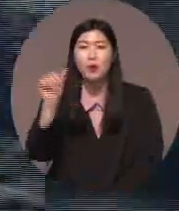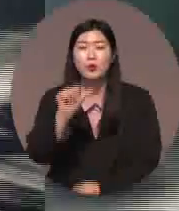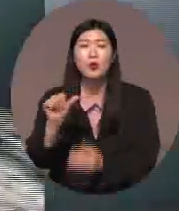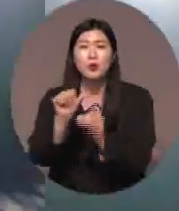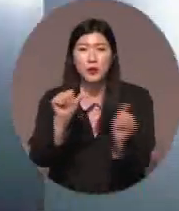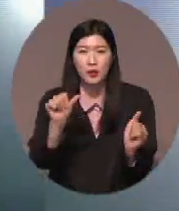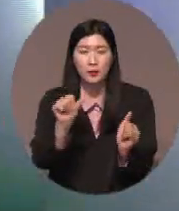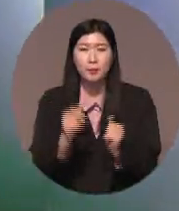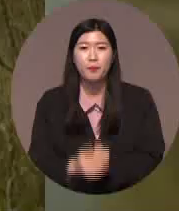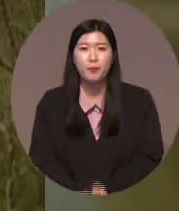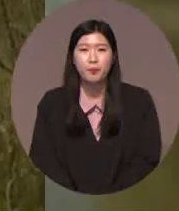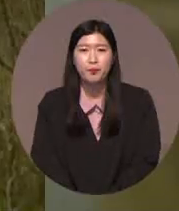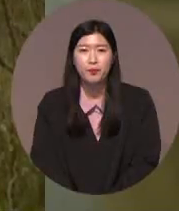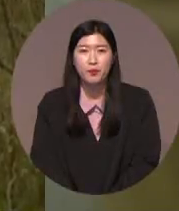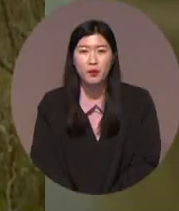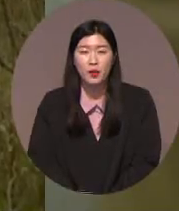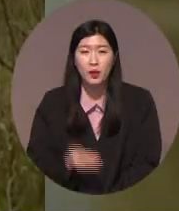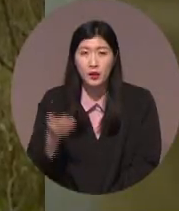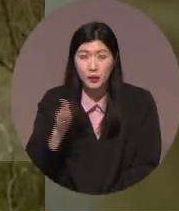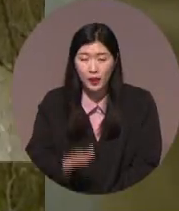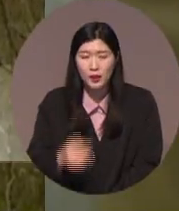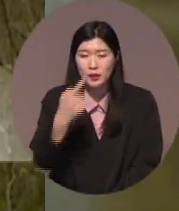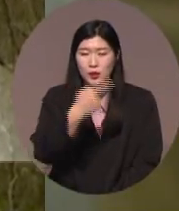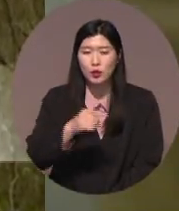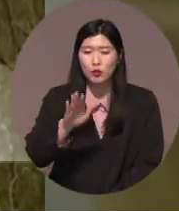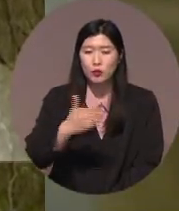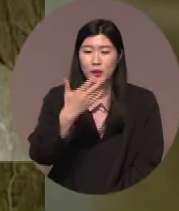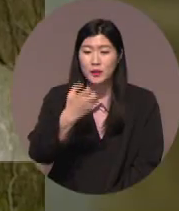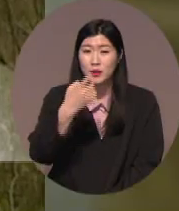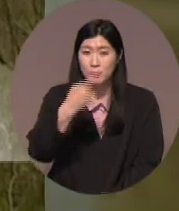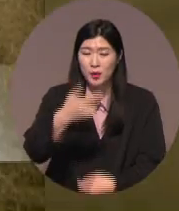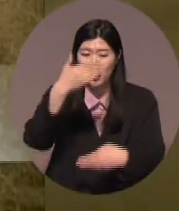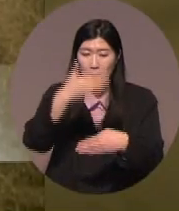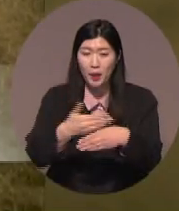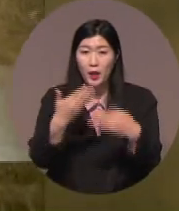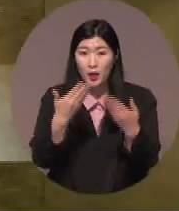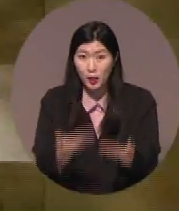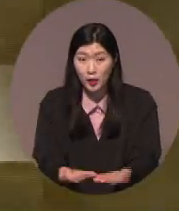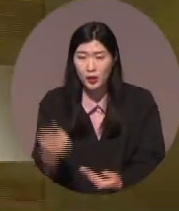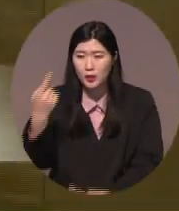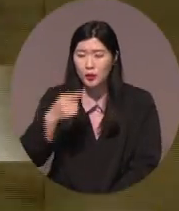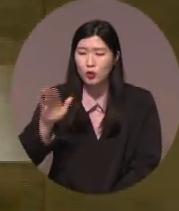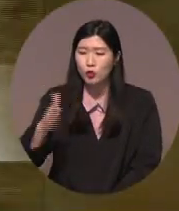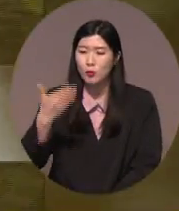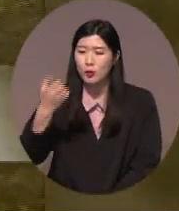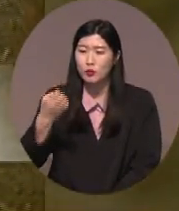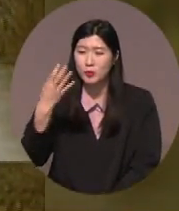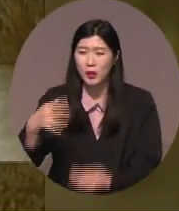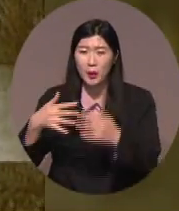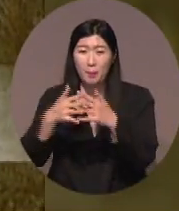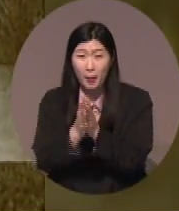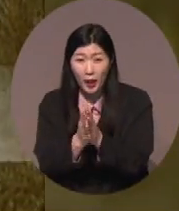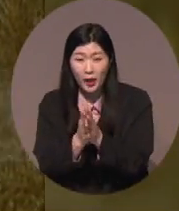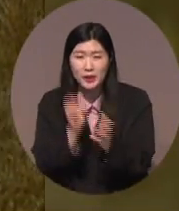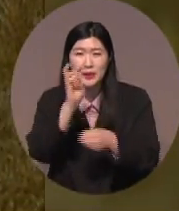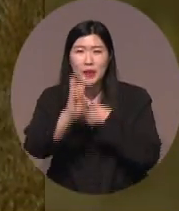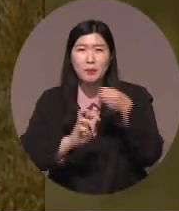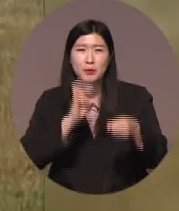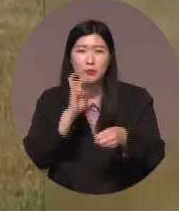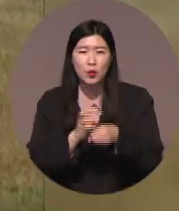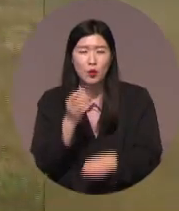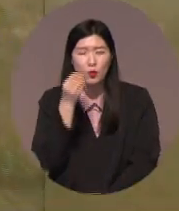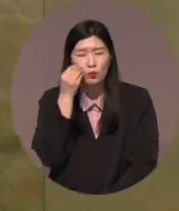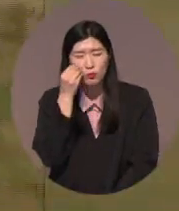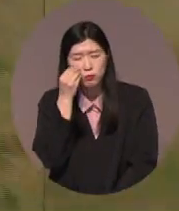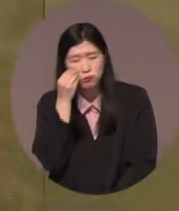인구보다 많았습니다 1971년 휴강에 이어 1994년 폐광이 되면서 지금까지 수십년